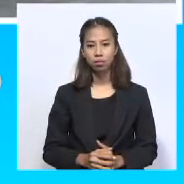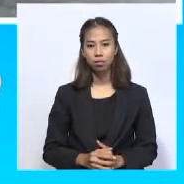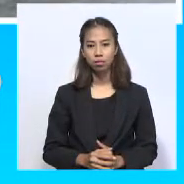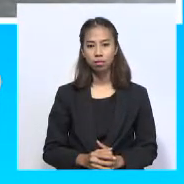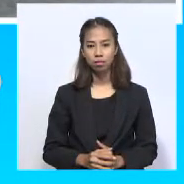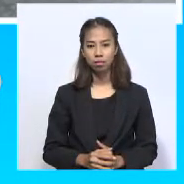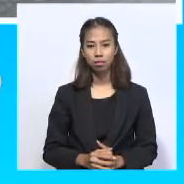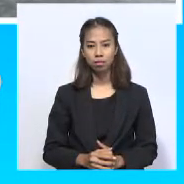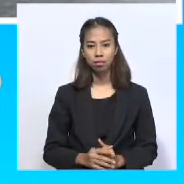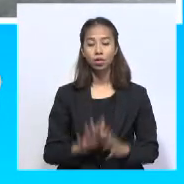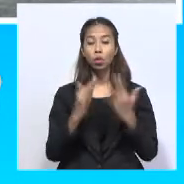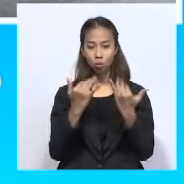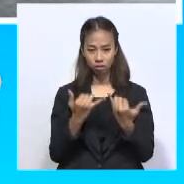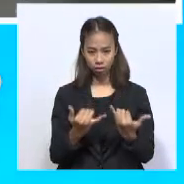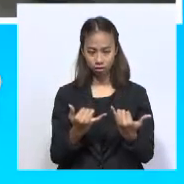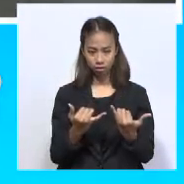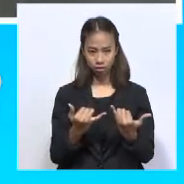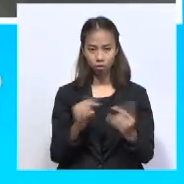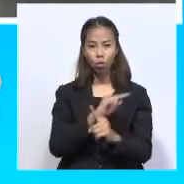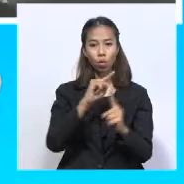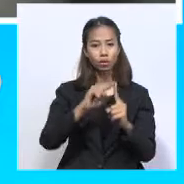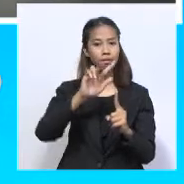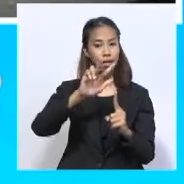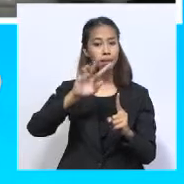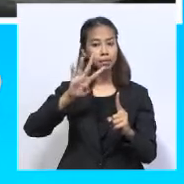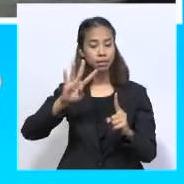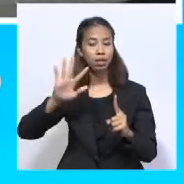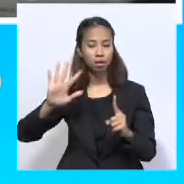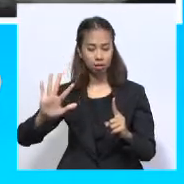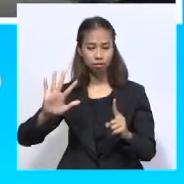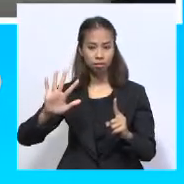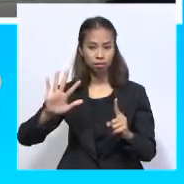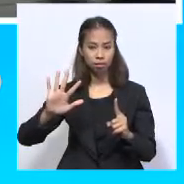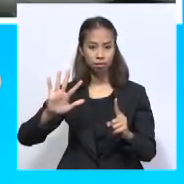งวันนี้นะครับวันที่3วันที่4วันที่5นะครับ